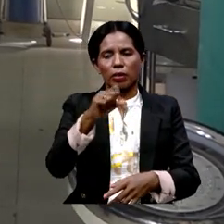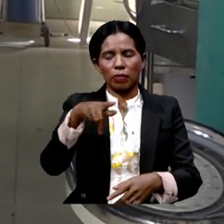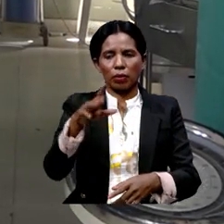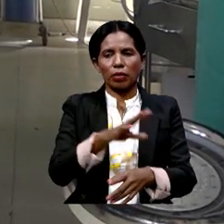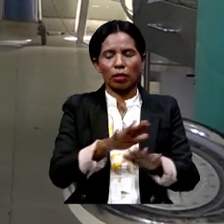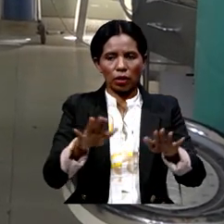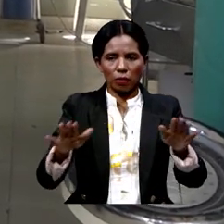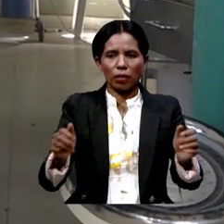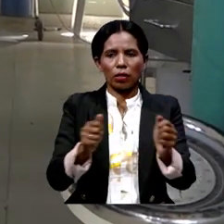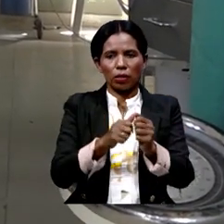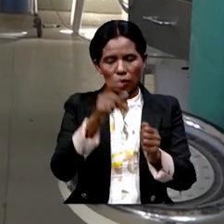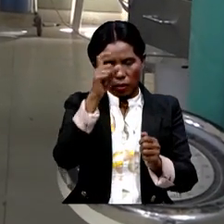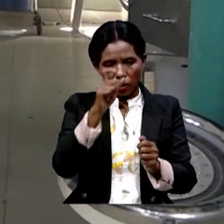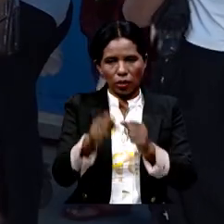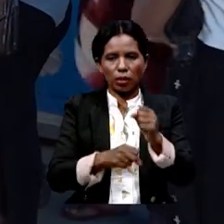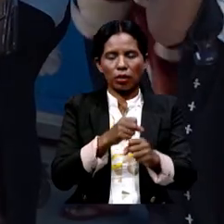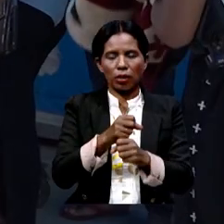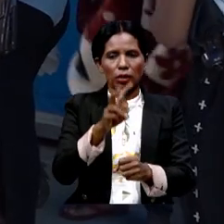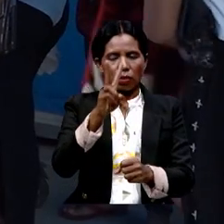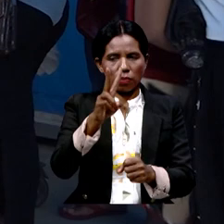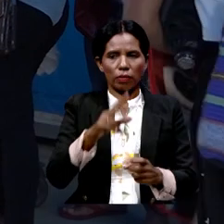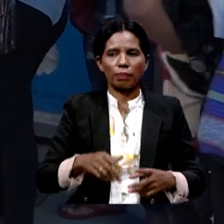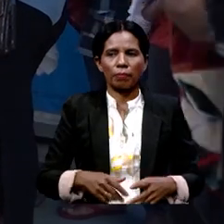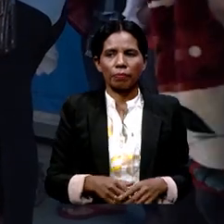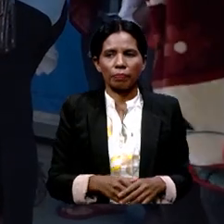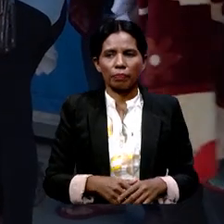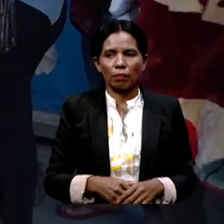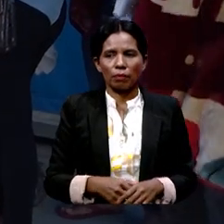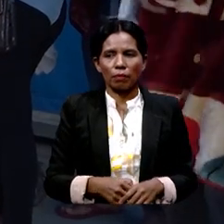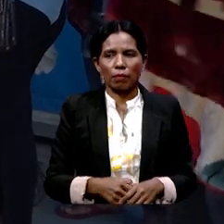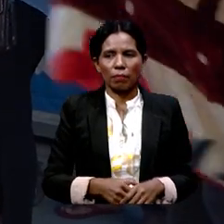labari ho idadi tinan rua baleten. Azina Lola, Dilma Sujeti, GMN.